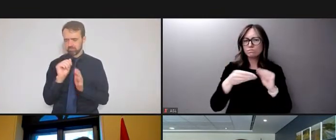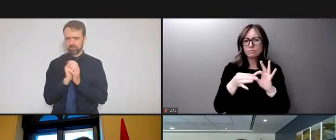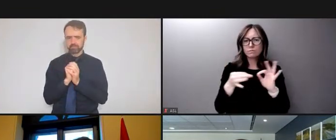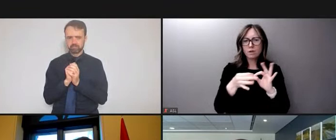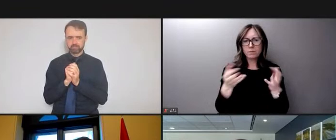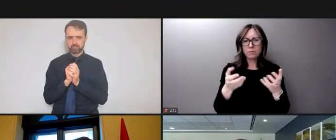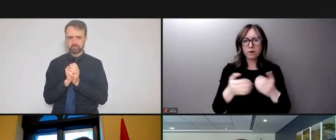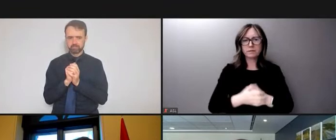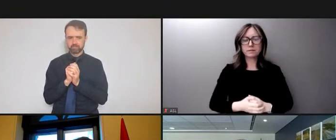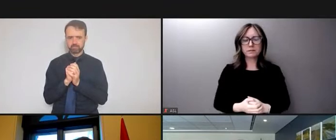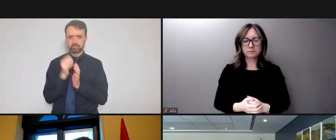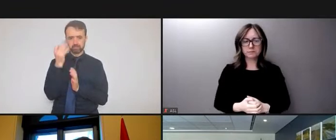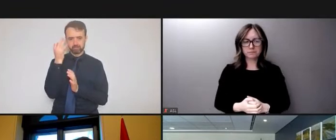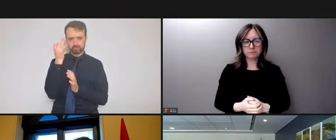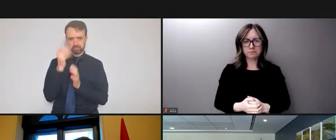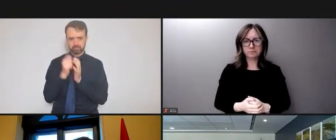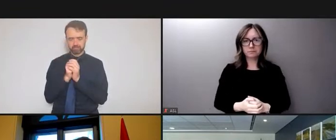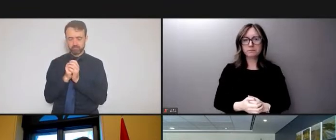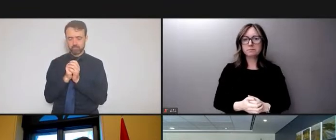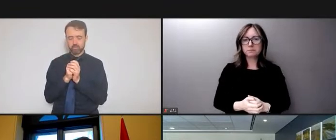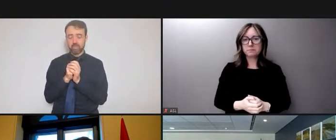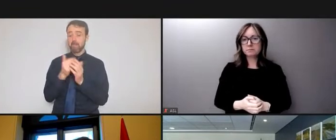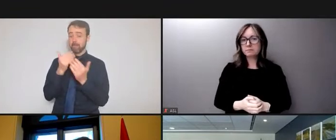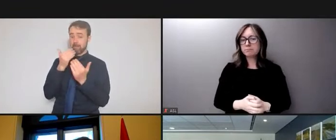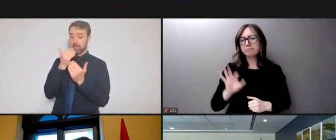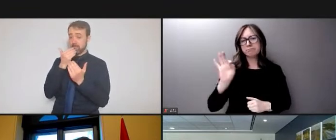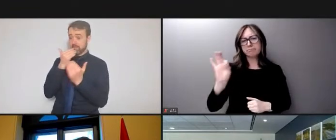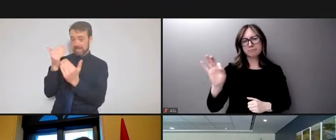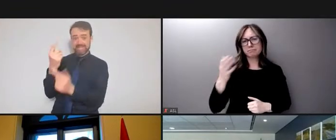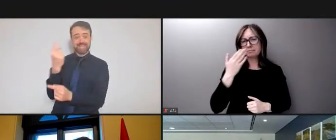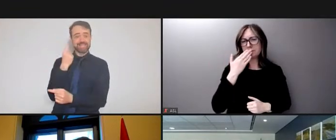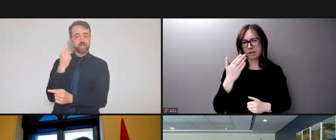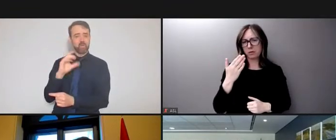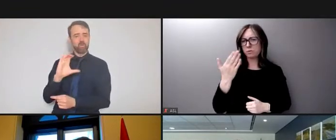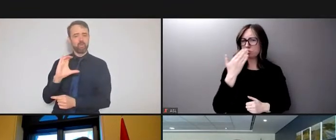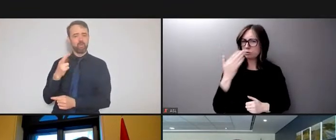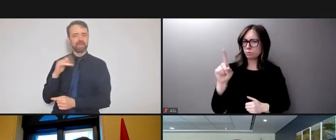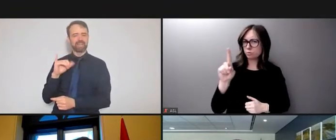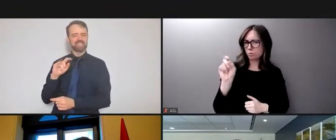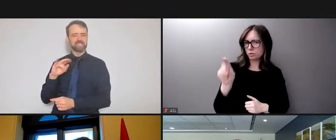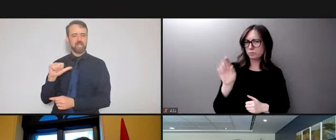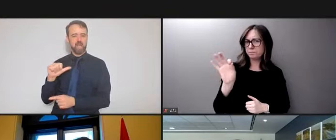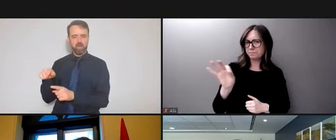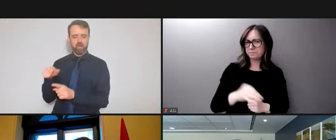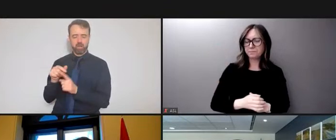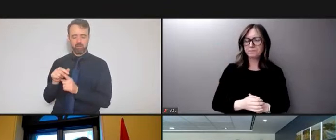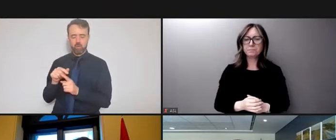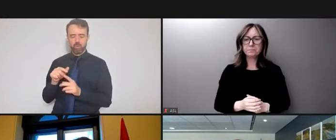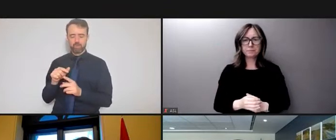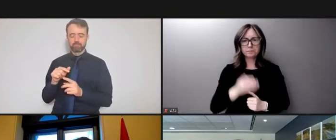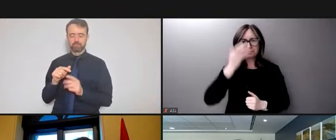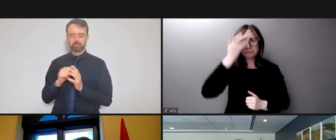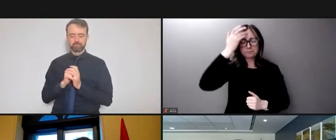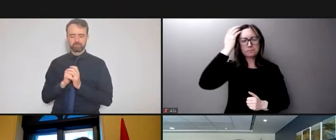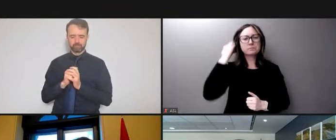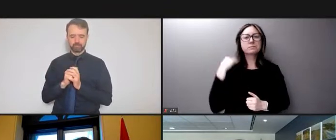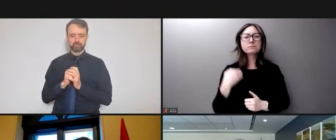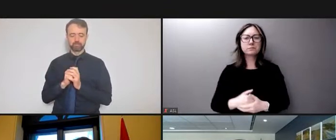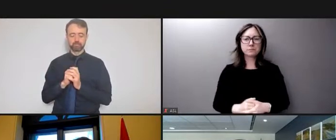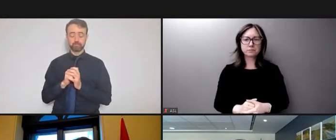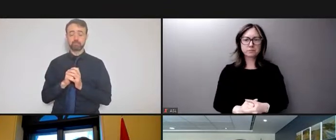Alors, Christian, merci pour la question. Les outils à les mesures financières